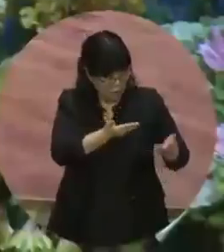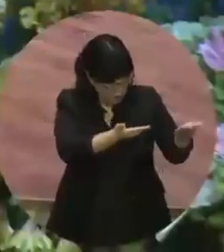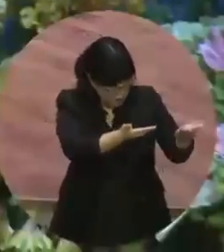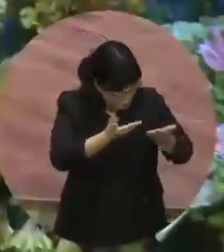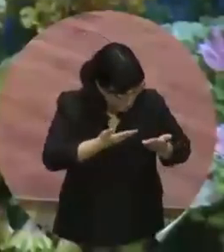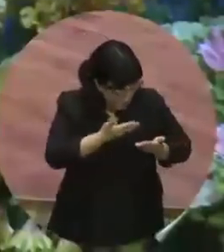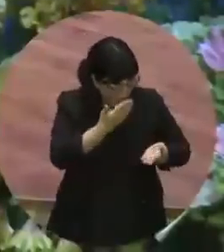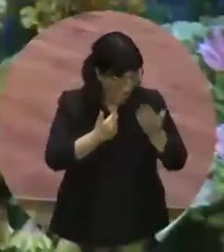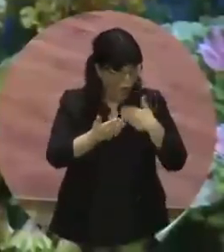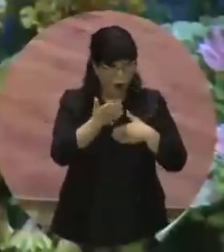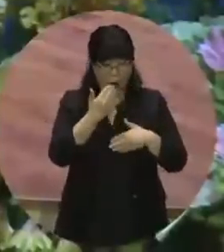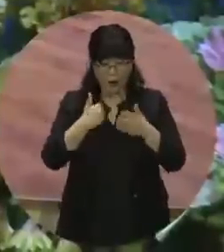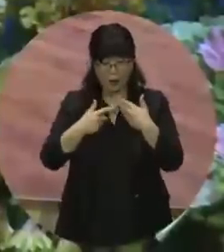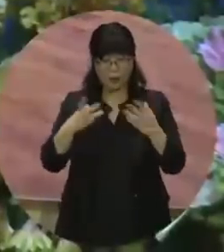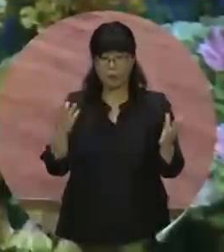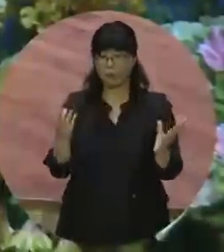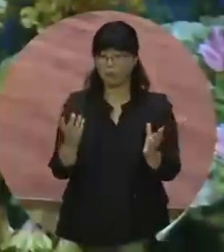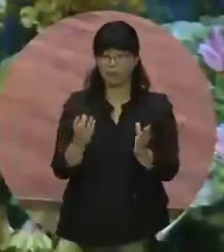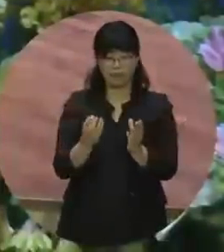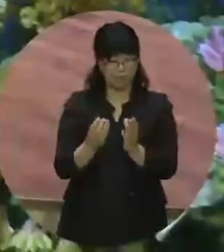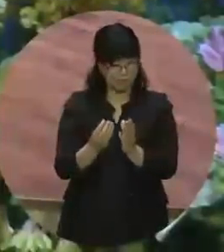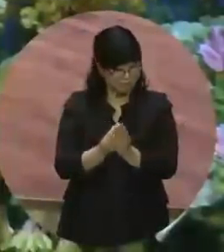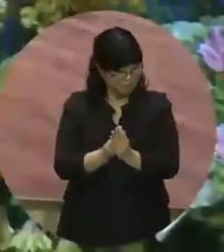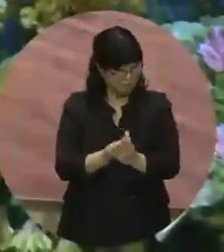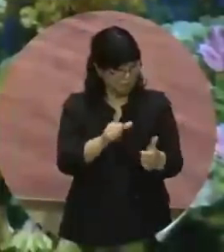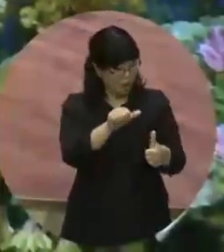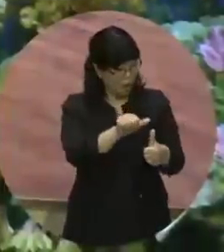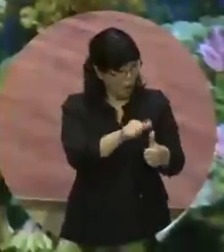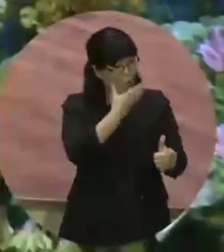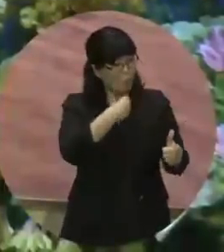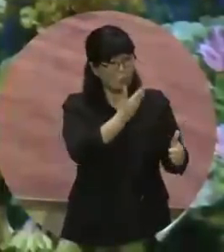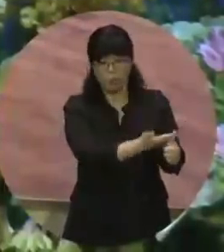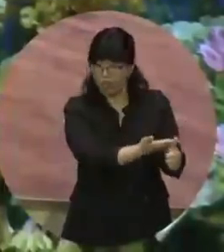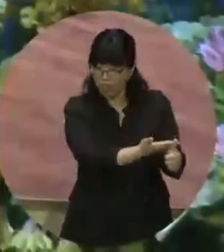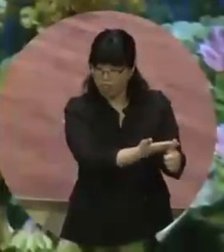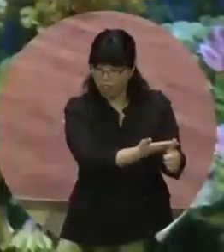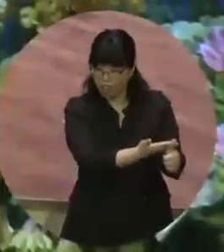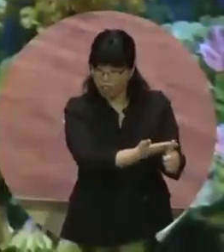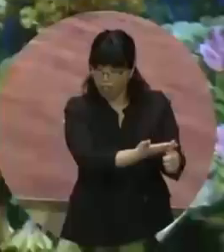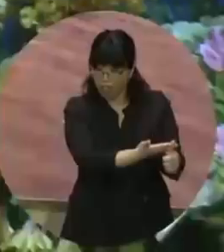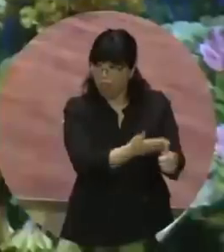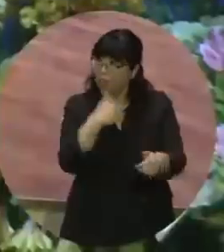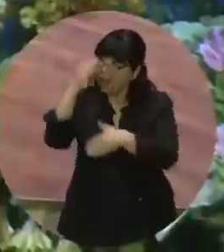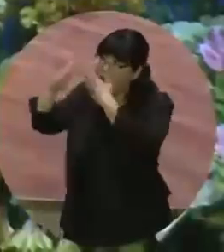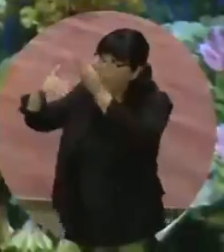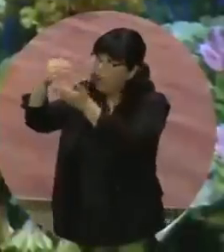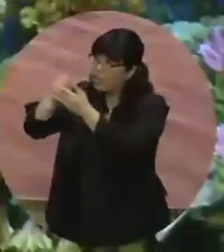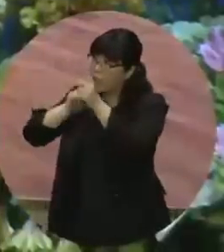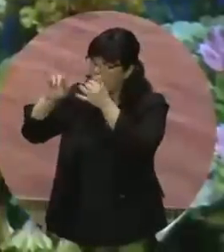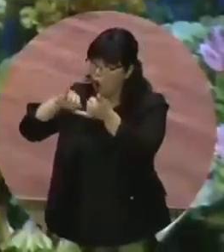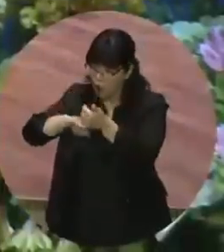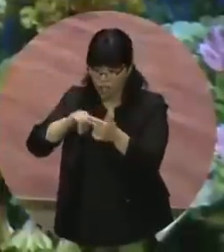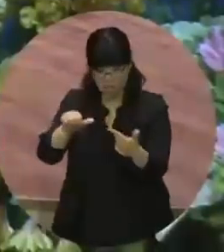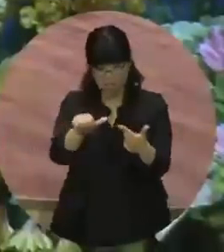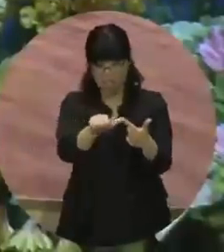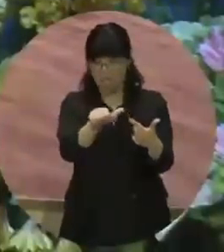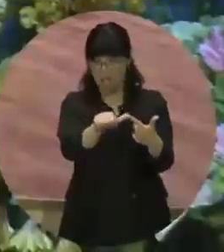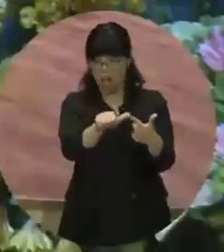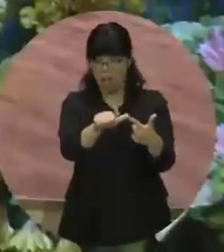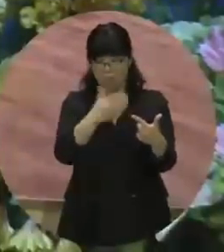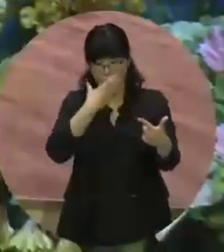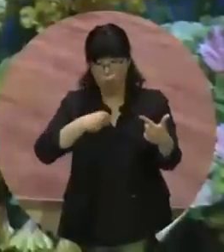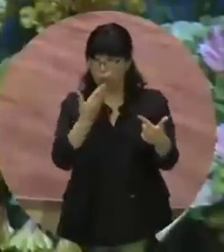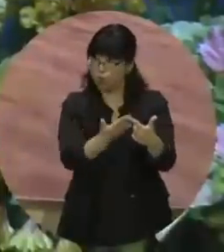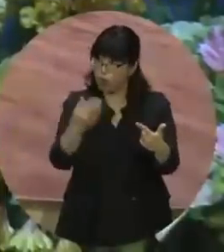언약과 다른 짓을 하면 되겠어요? 안 되지요. 밥 한 끼 얻어먹었다고. 자, 어찌 보면 이런 이삭의